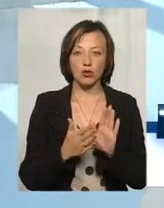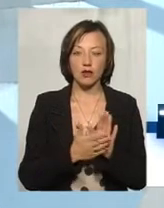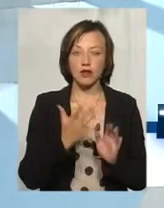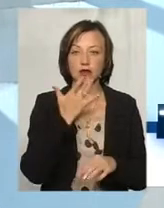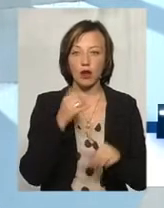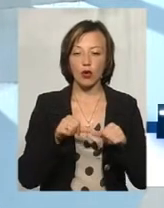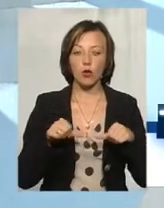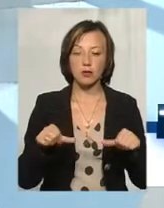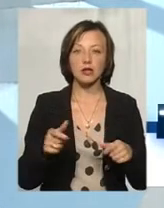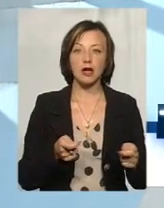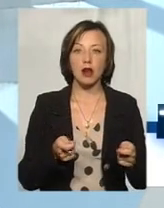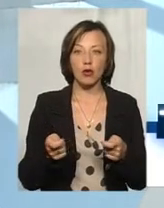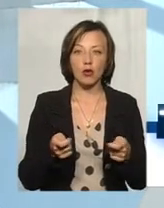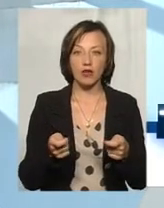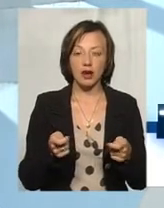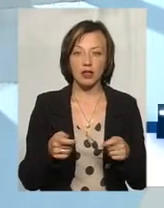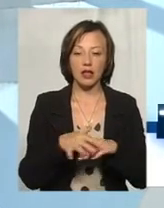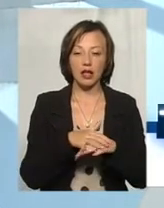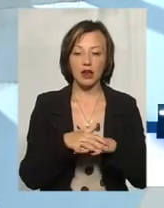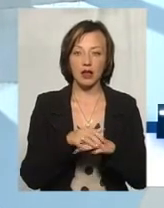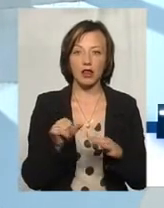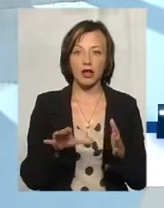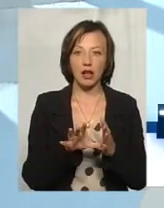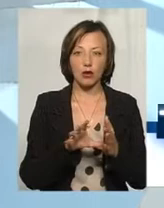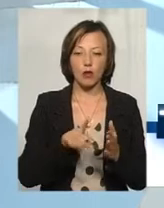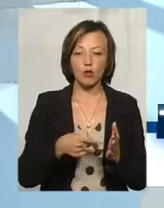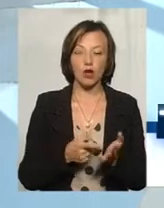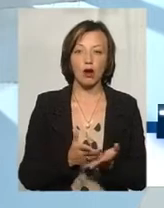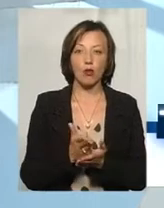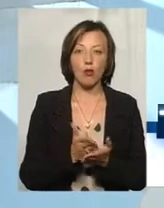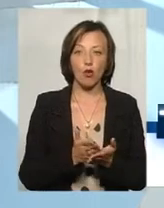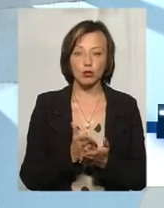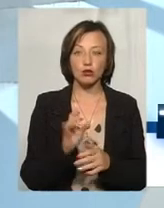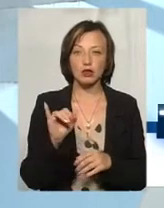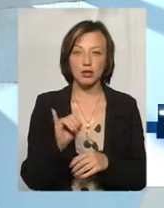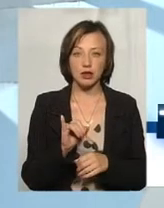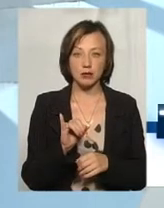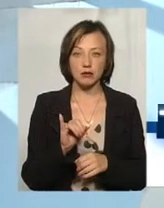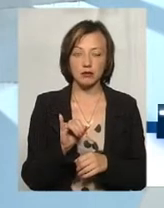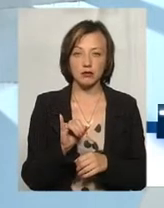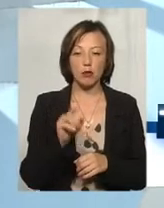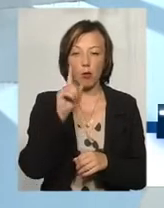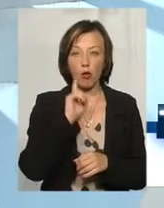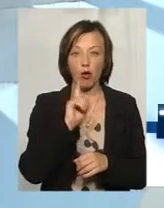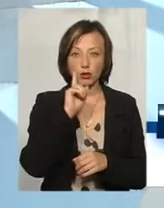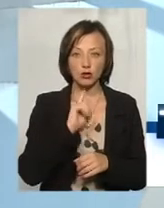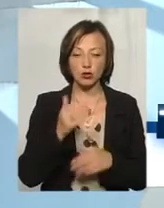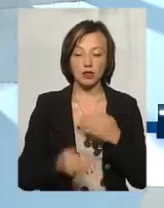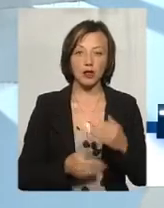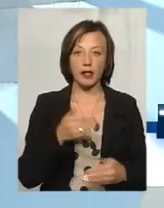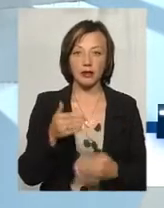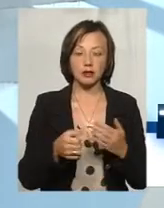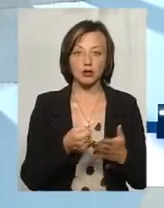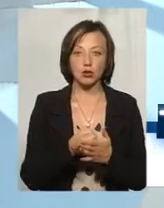комісія регулювання ринку енергетики і ринку комунальних послуг. І поки що тенденцій